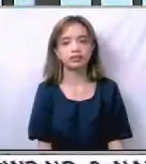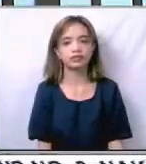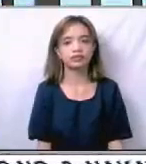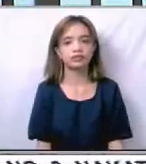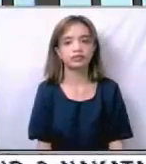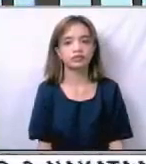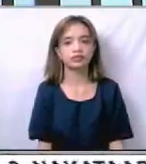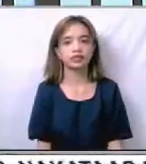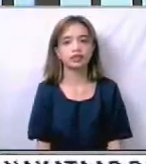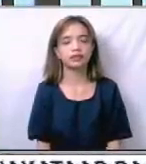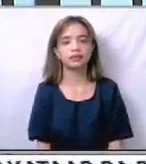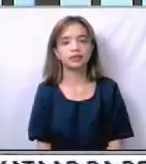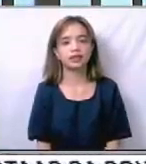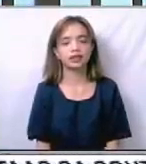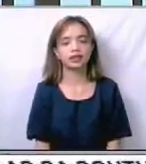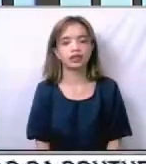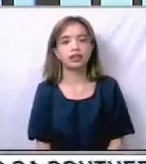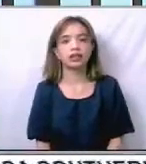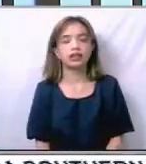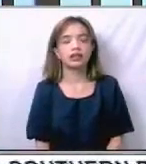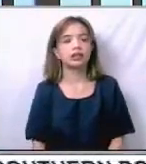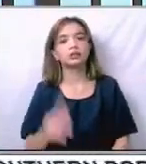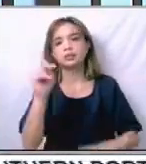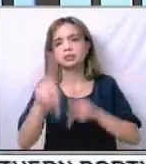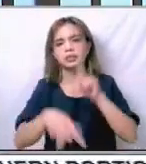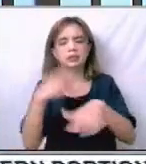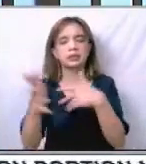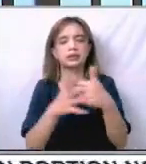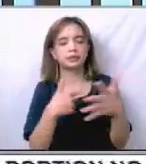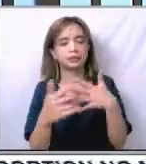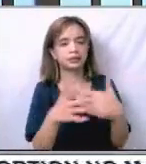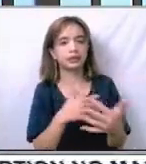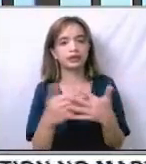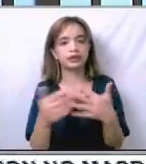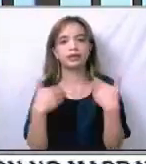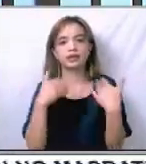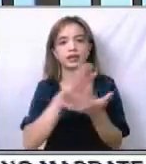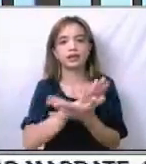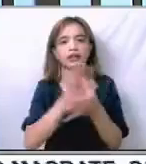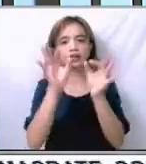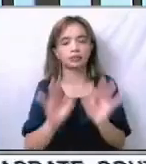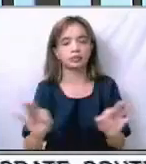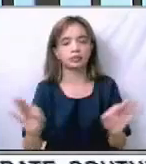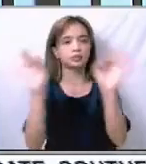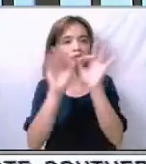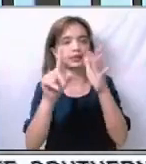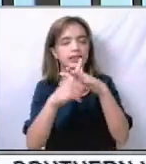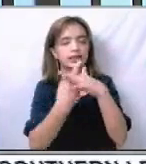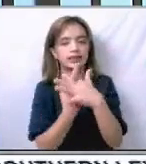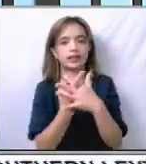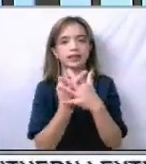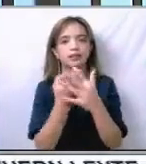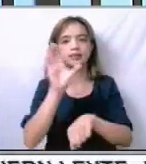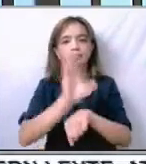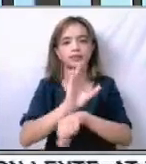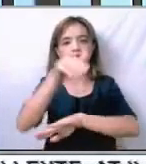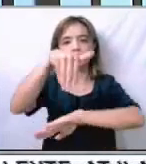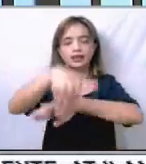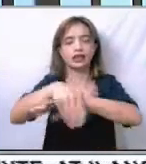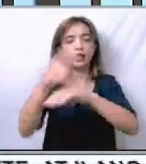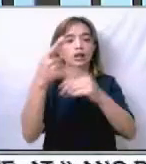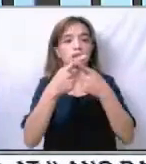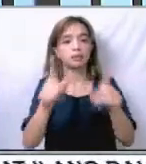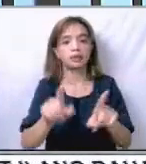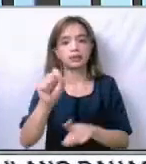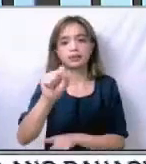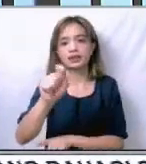Hindi alintana ng ilan nating mga kababayan ang banta ng COVID-19, makabahagi lang sa pagsimula ng Simbang Gabi sa bansa. Pero sa St.